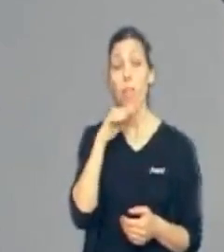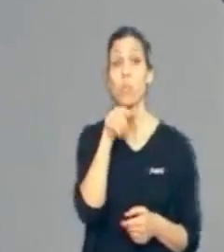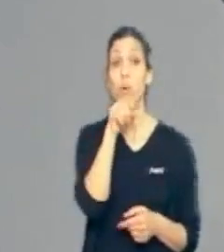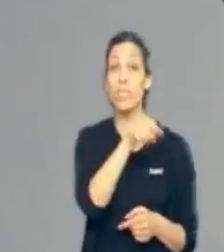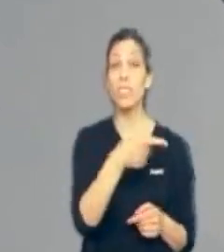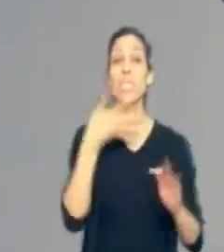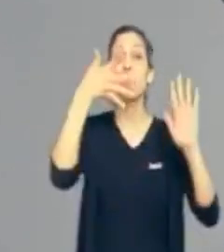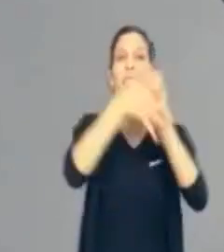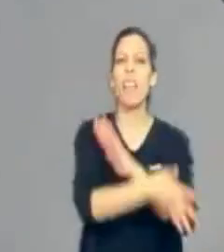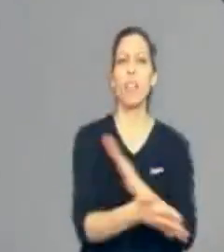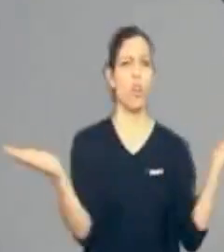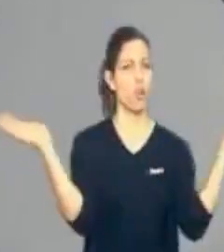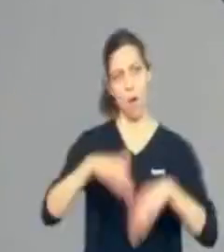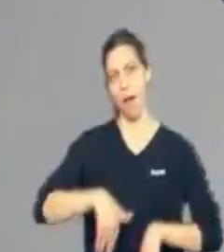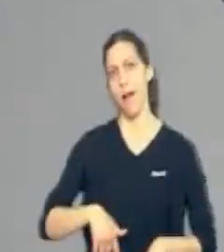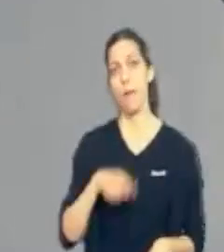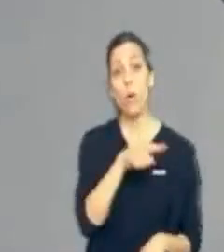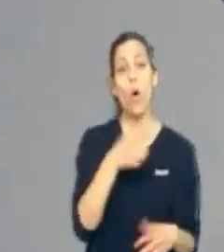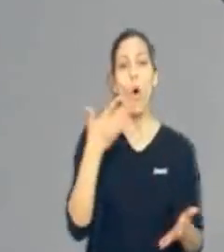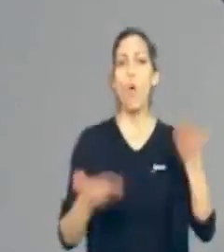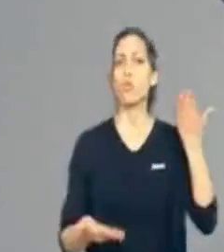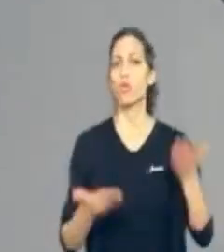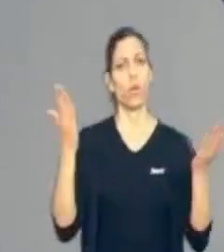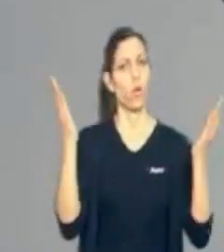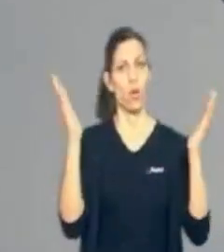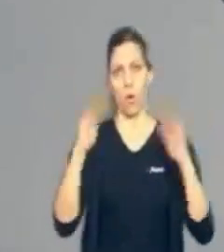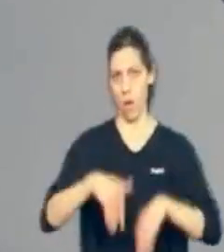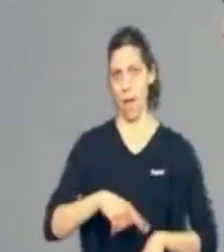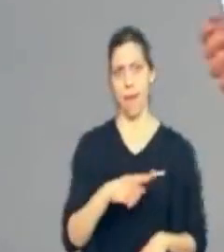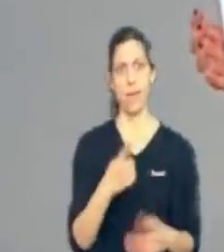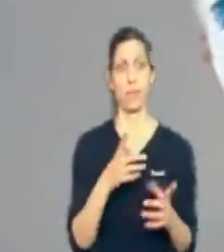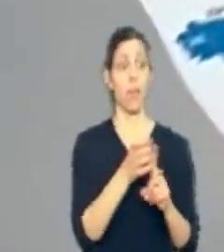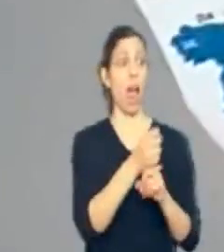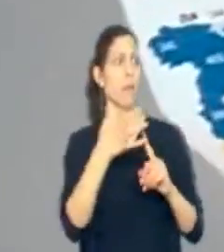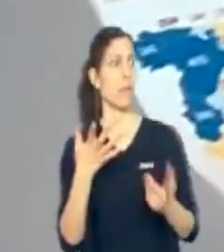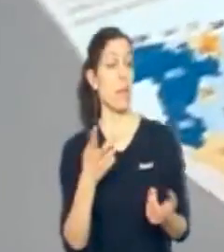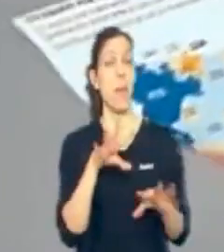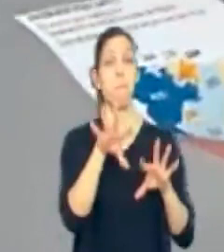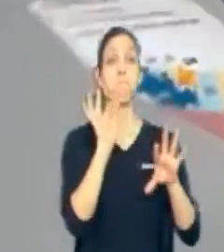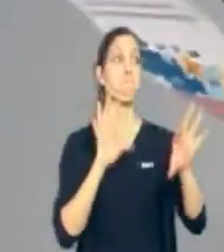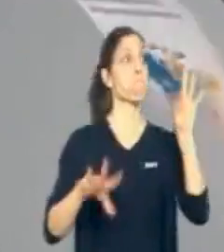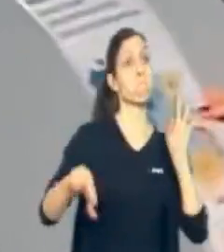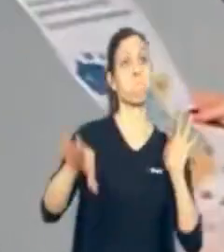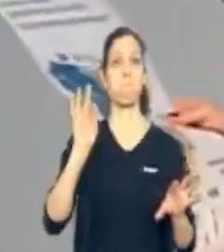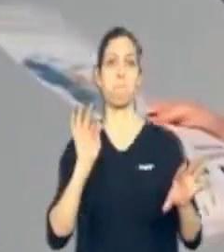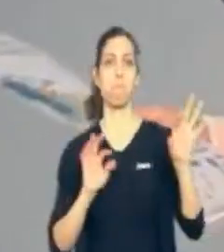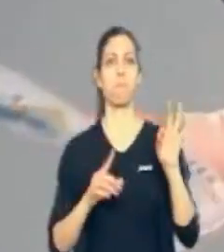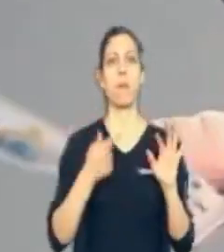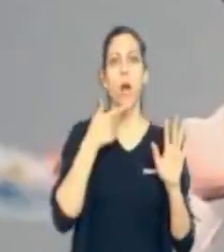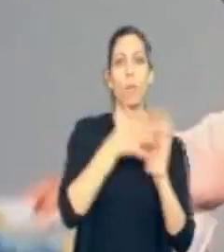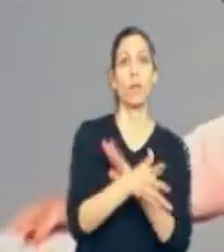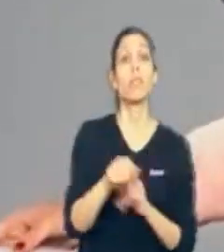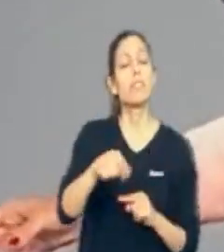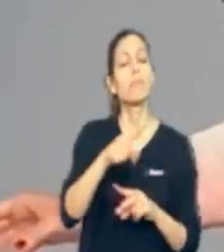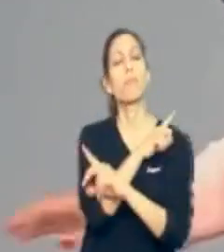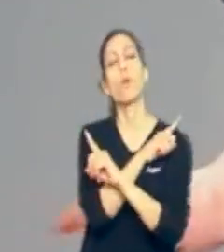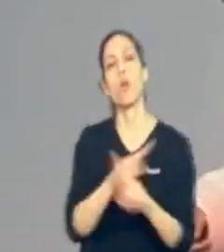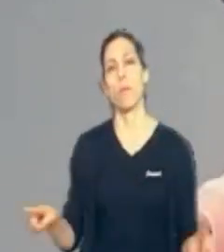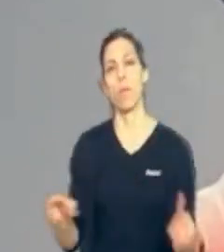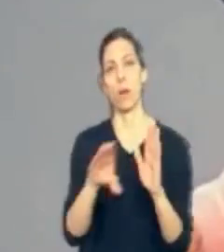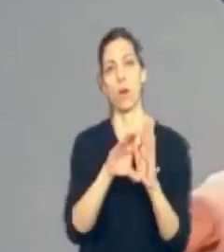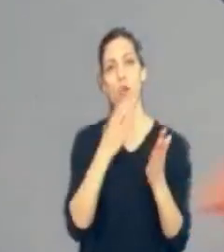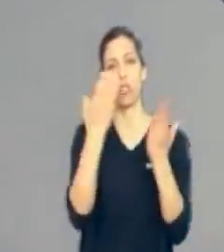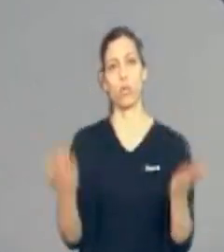té explicació, perquè això és una injustícia i perquè això és una arbitrarietat. I l'arbitrarietat està prohibida per la Constitució espanyola.